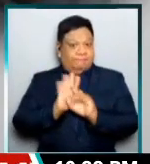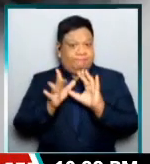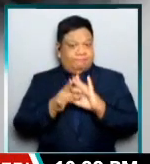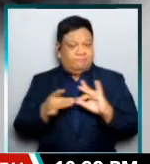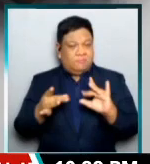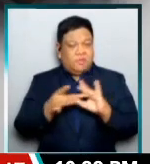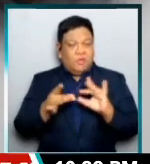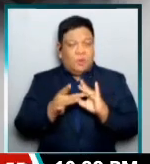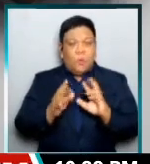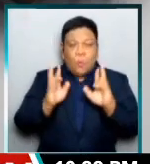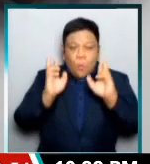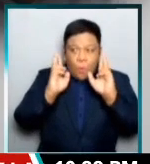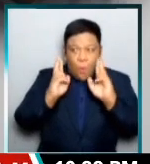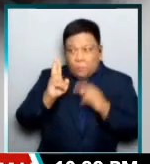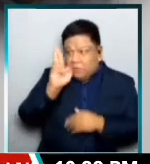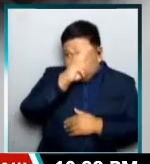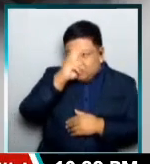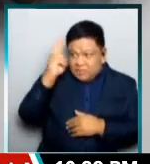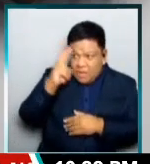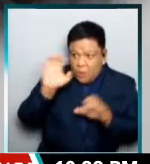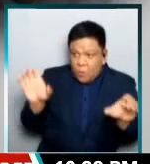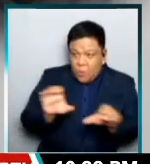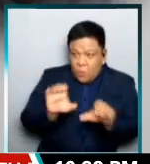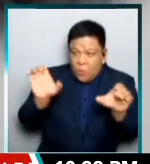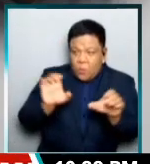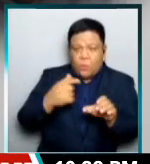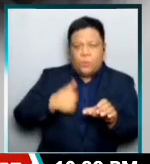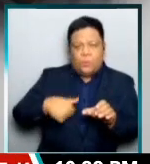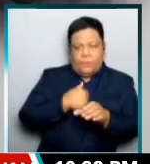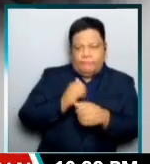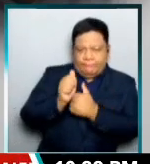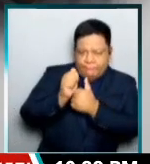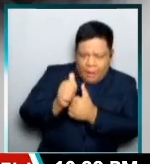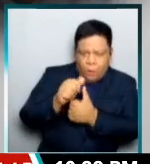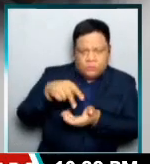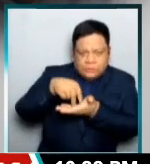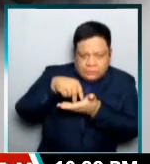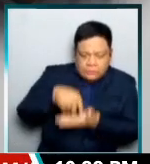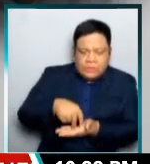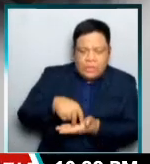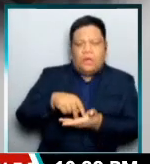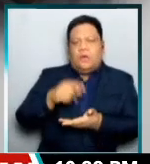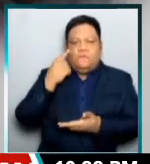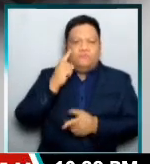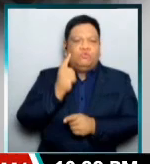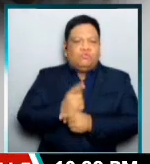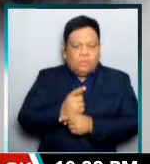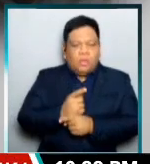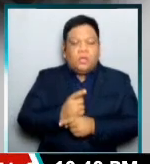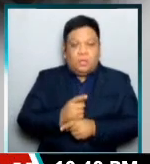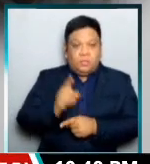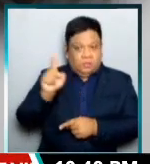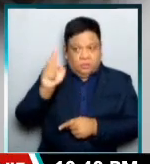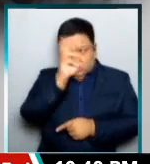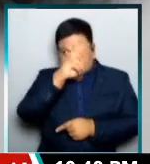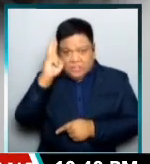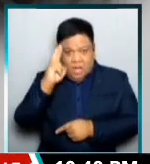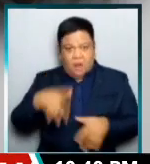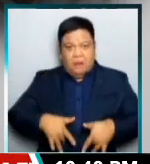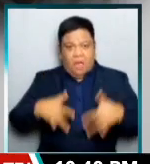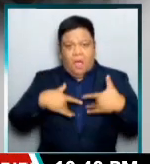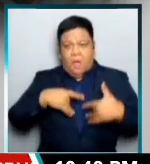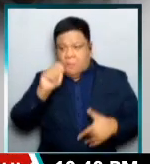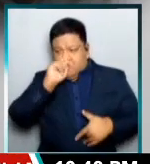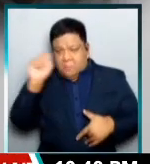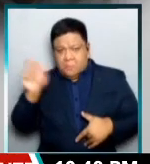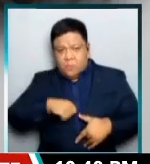at manindigan para sa tama. Sabi niya, nagbuwis ng buhay si Rizal para buhayin ang damdamin at isipan ng mga Pilipino sa